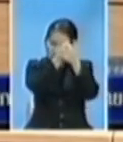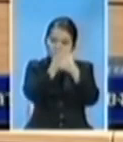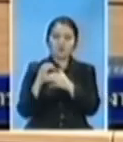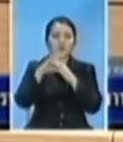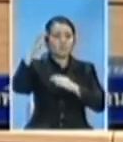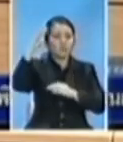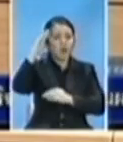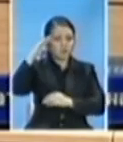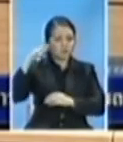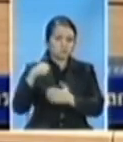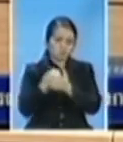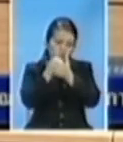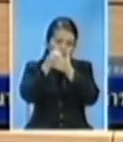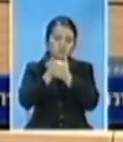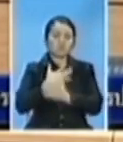จการทหารมา